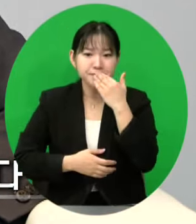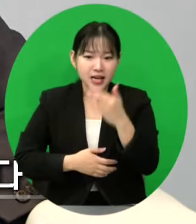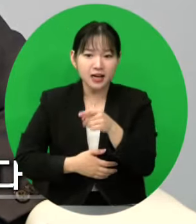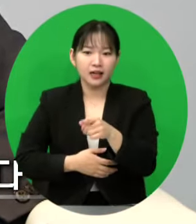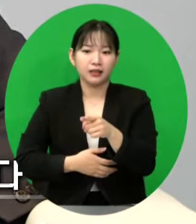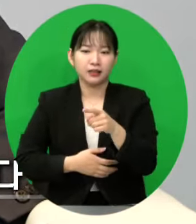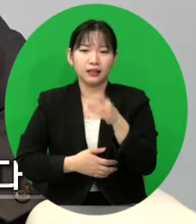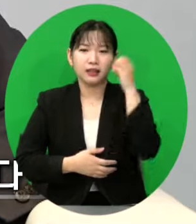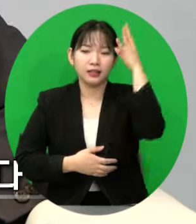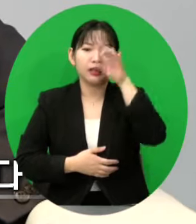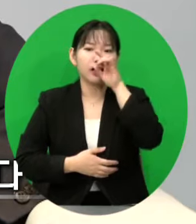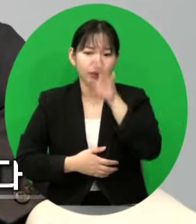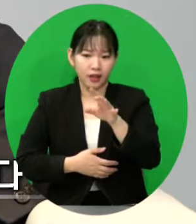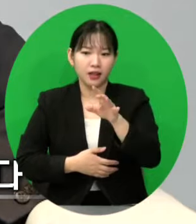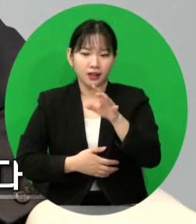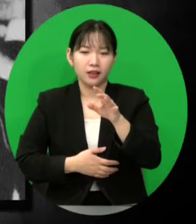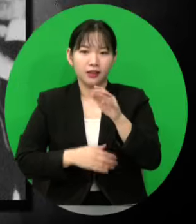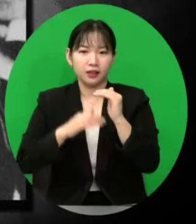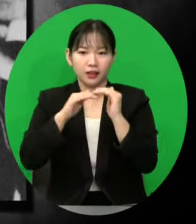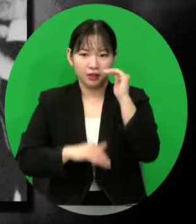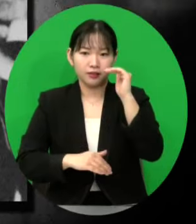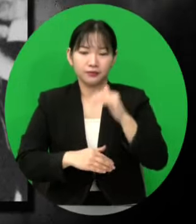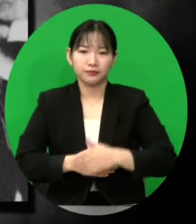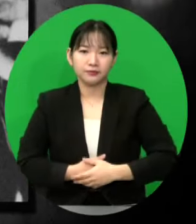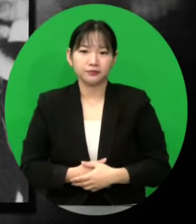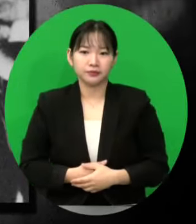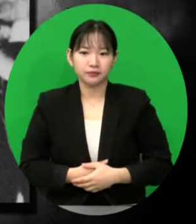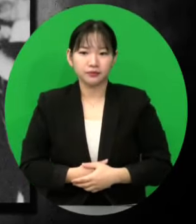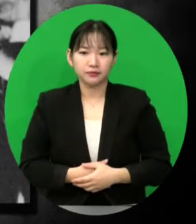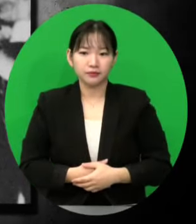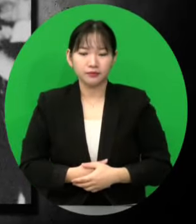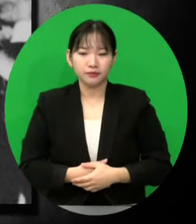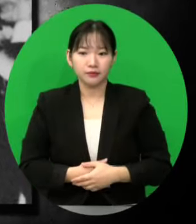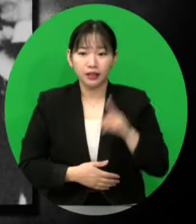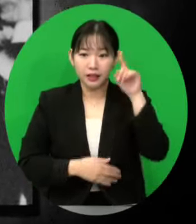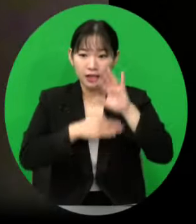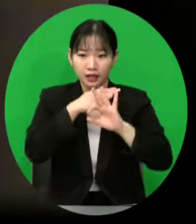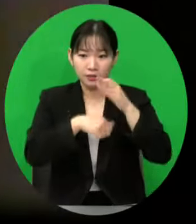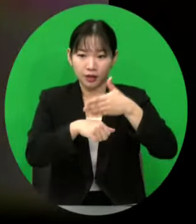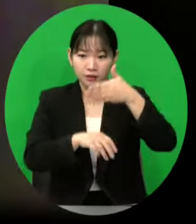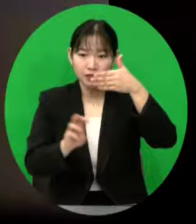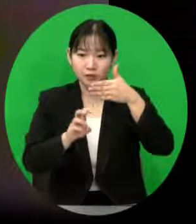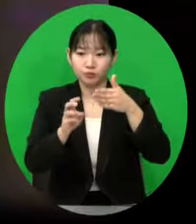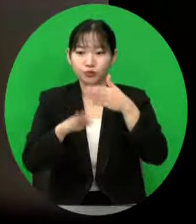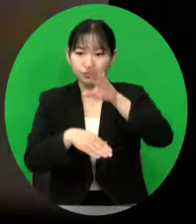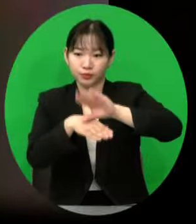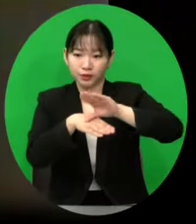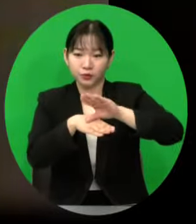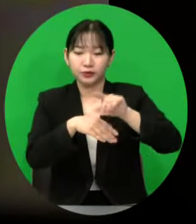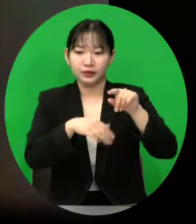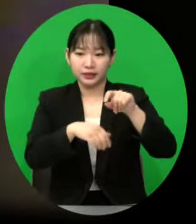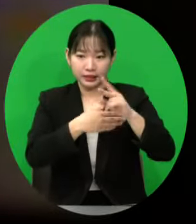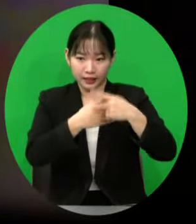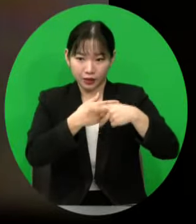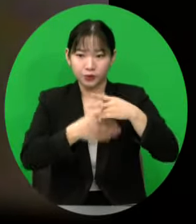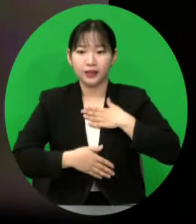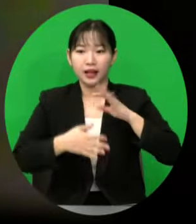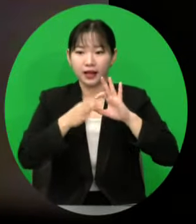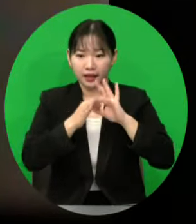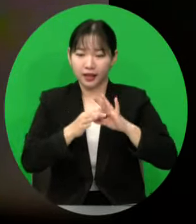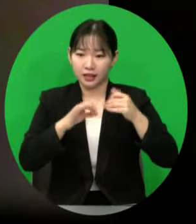to find a way to have a dialogue. 내일 오전 9시 30분 방송되는 특집 다큐멘터리 나의